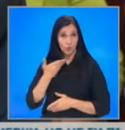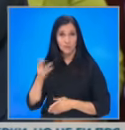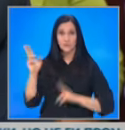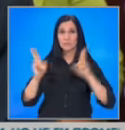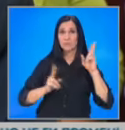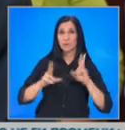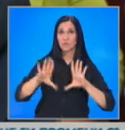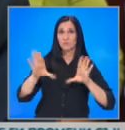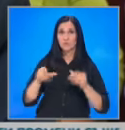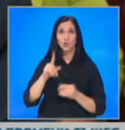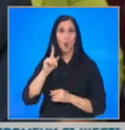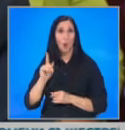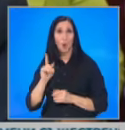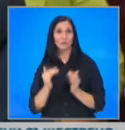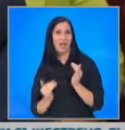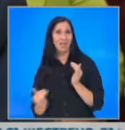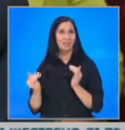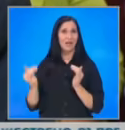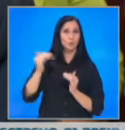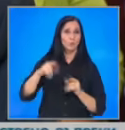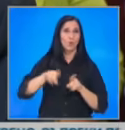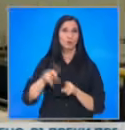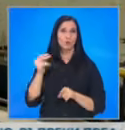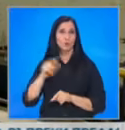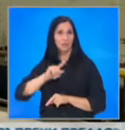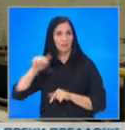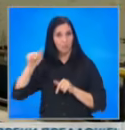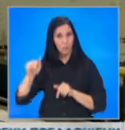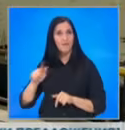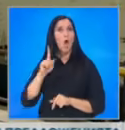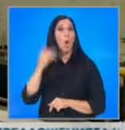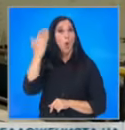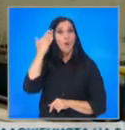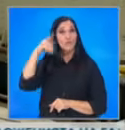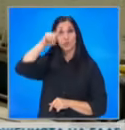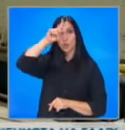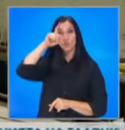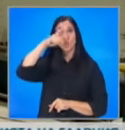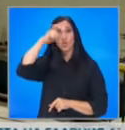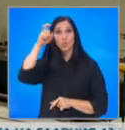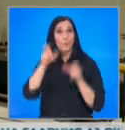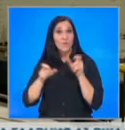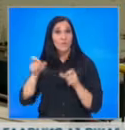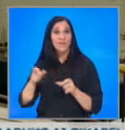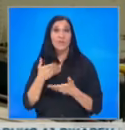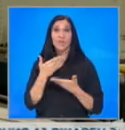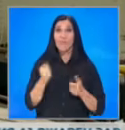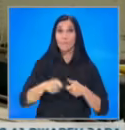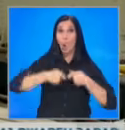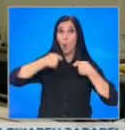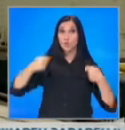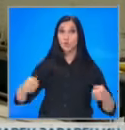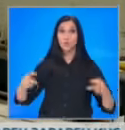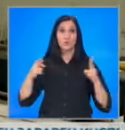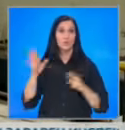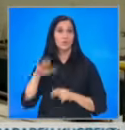съгласно всичко, което се натрупа като цени до тогава. Кой е виновен столичната топлофикация да остана без удължено разрешително, след като